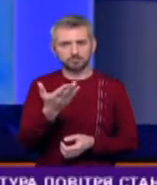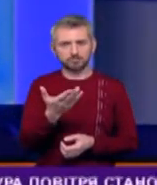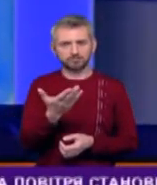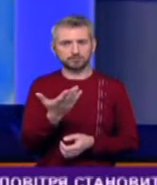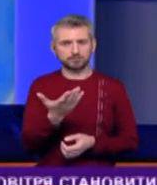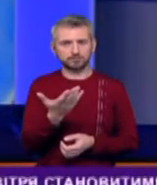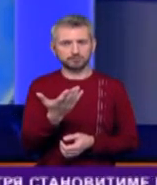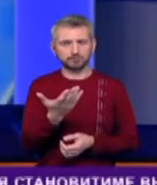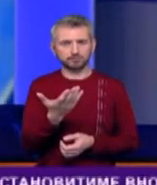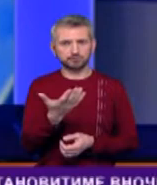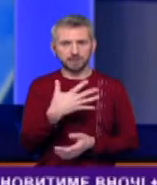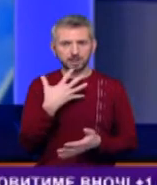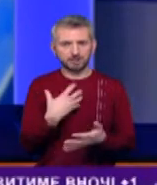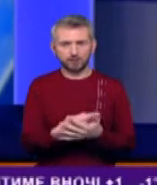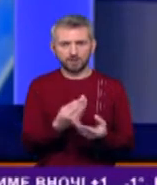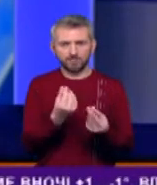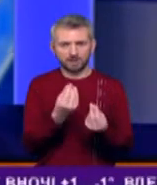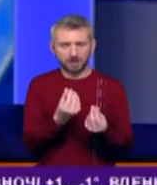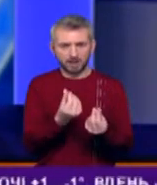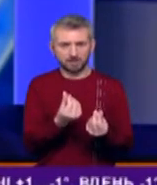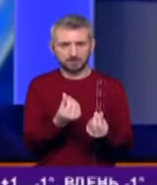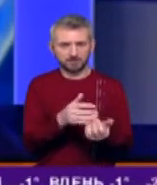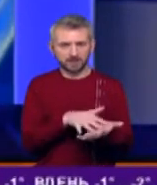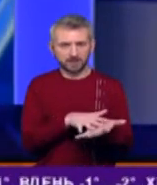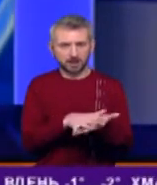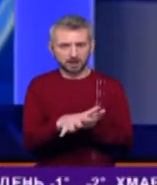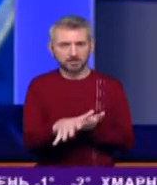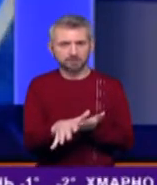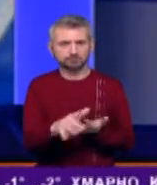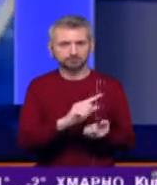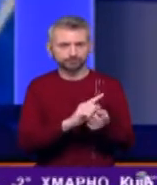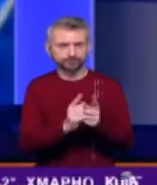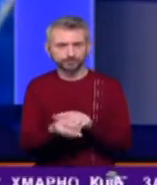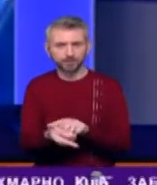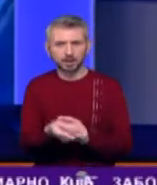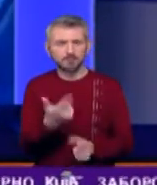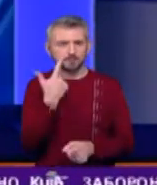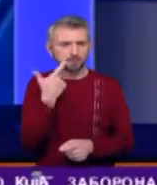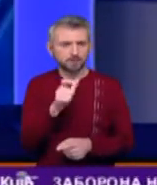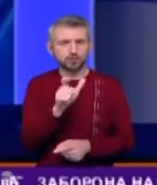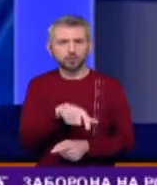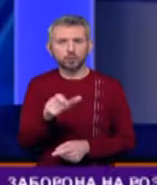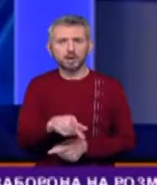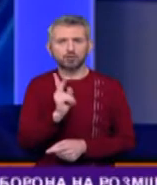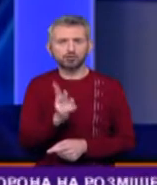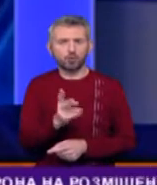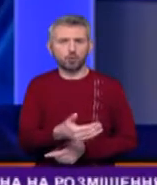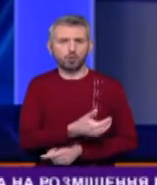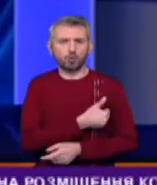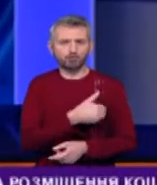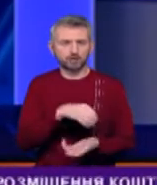свої витрати, оскільки зрозуміло, що переважна більшість тих людей, які